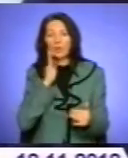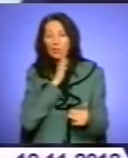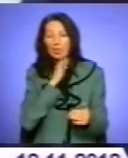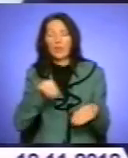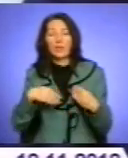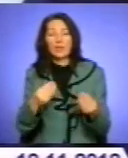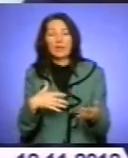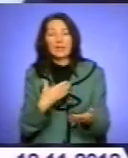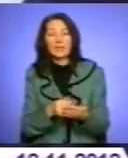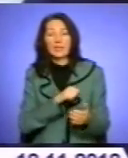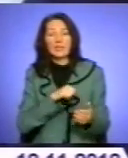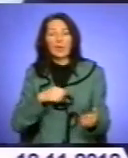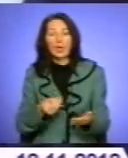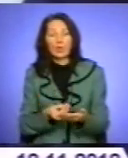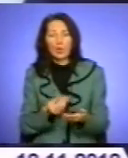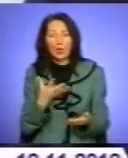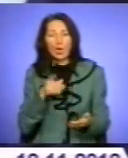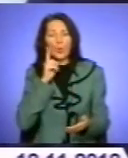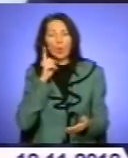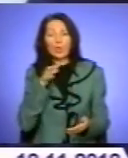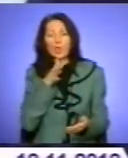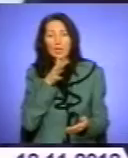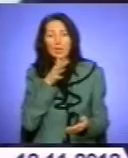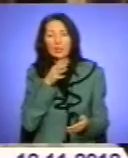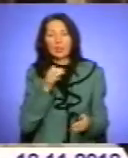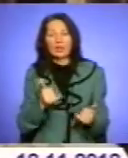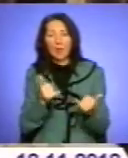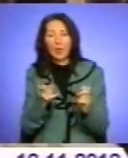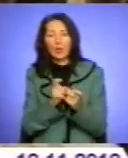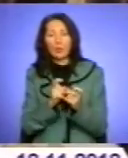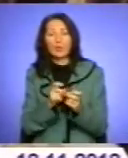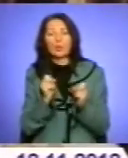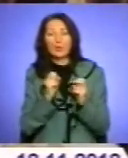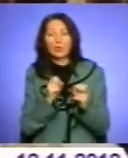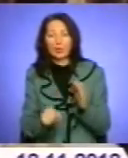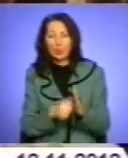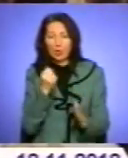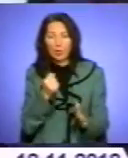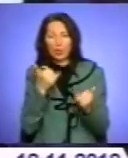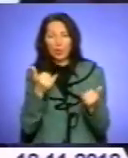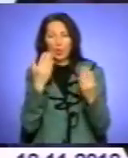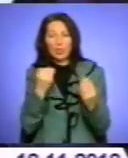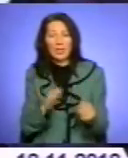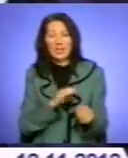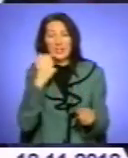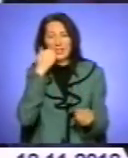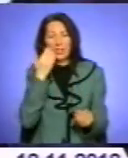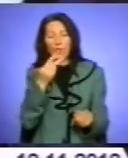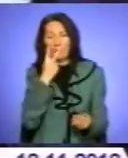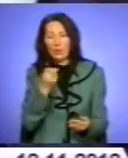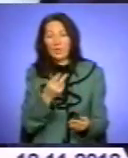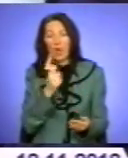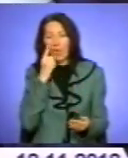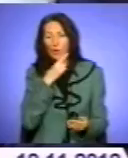світ, самий дорогий і молодий час на боротьбу зі злочинністю. І на сьогоднішній день не стидно вам дивитися в очі людям,